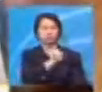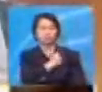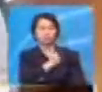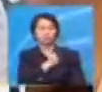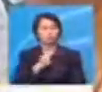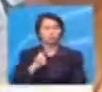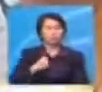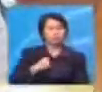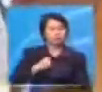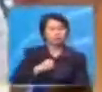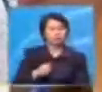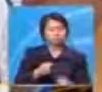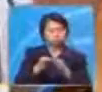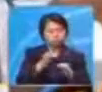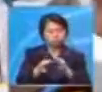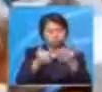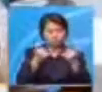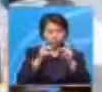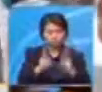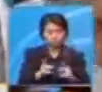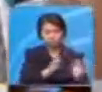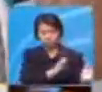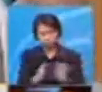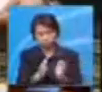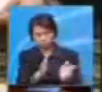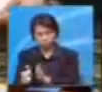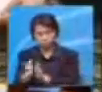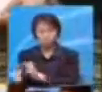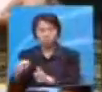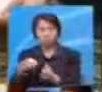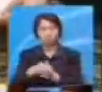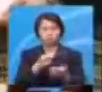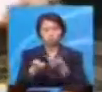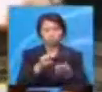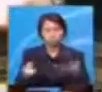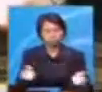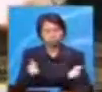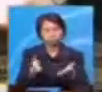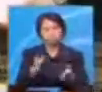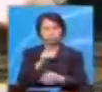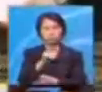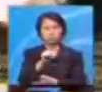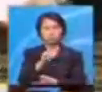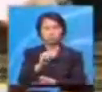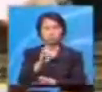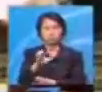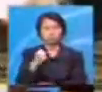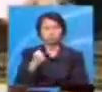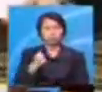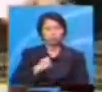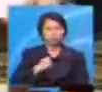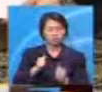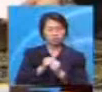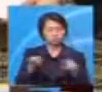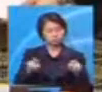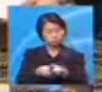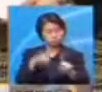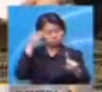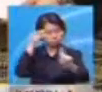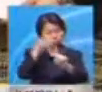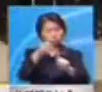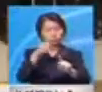Aziz menjelaskan pihaknya kini menyusun pelbagai strategi dalam usaha menggerakkan dmdi Kanada selaras dengan objektif